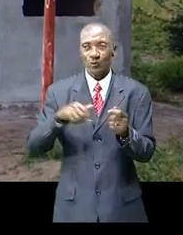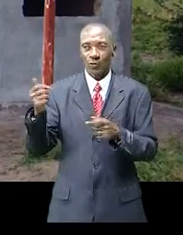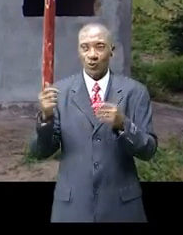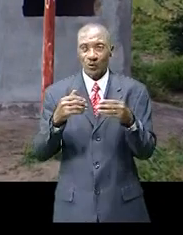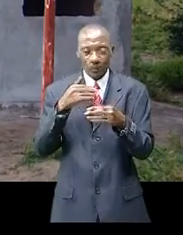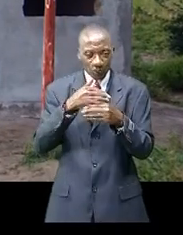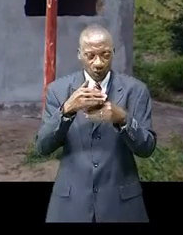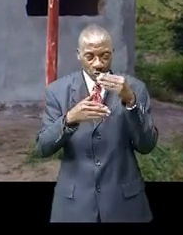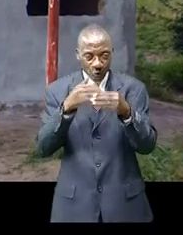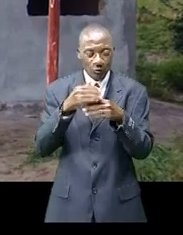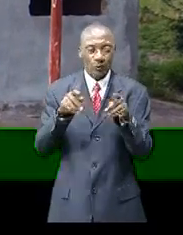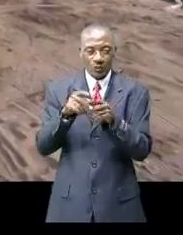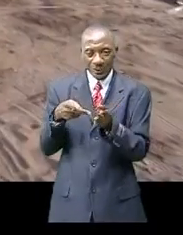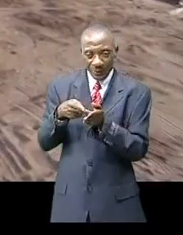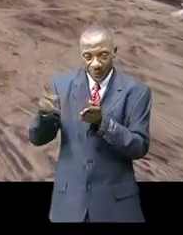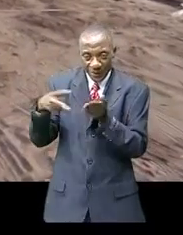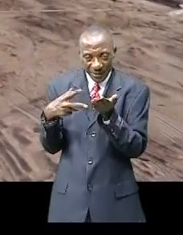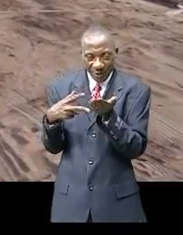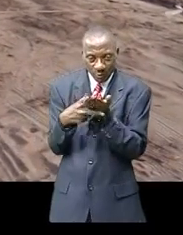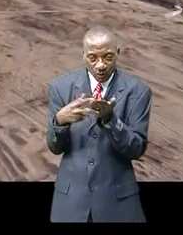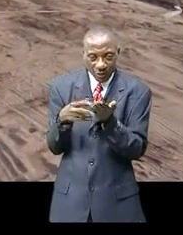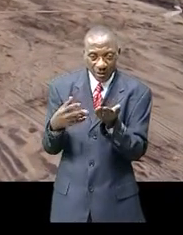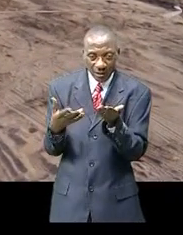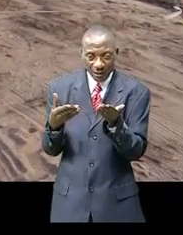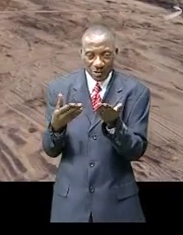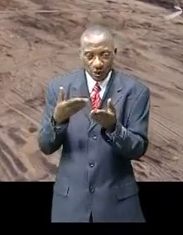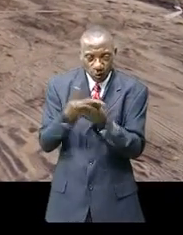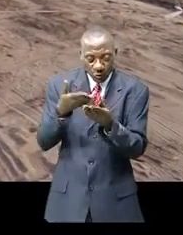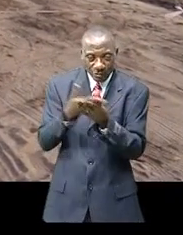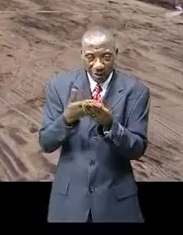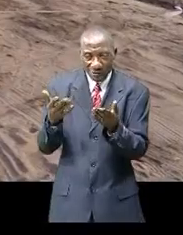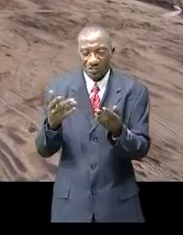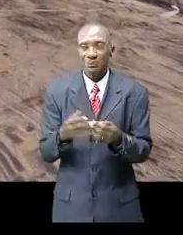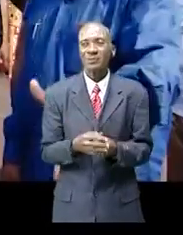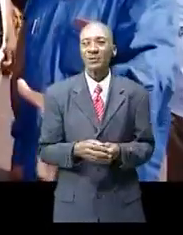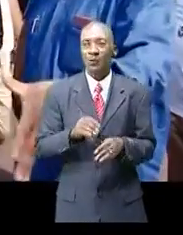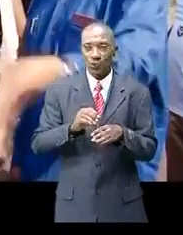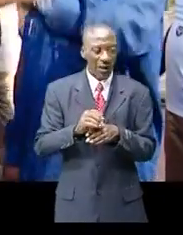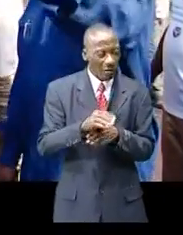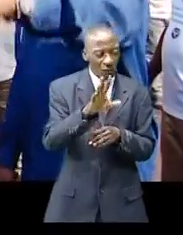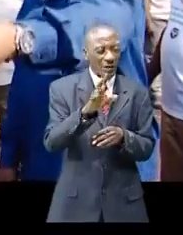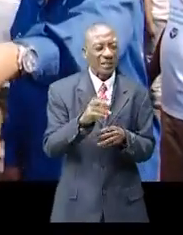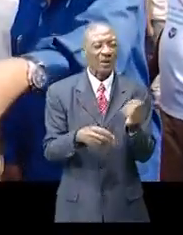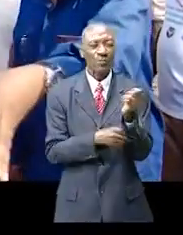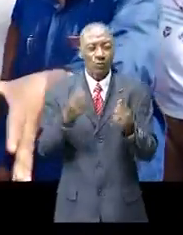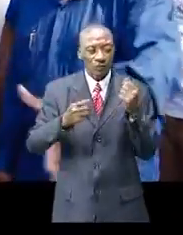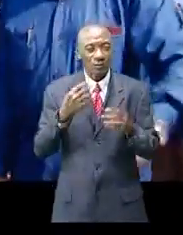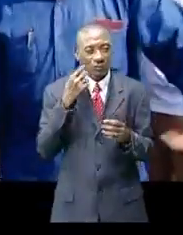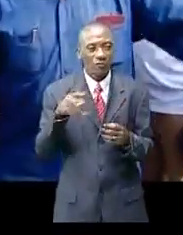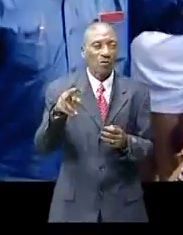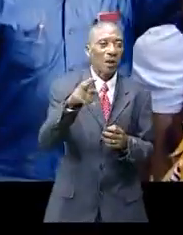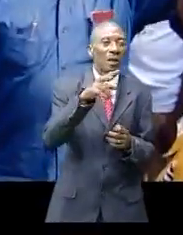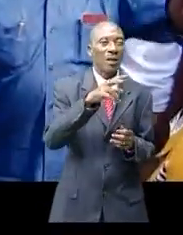des titres fonciers. Cette situation a amené le chef de l'État à diligenter une mission sur place pour rétablir la FECOFA dans ce droit et vérifier